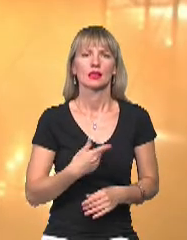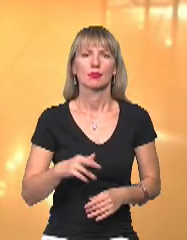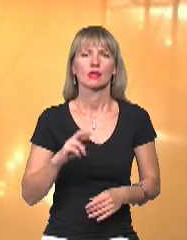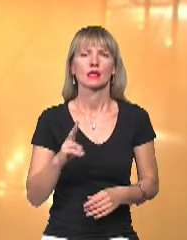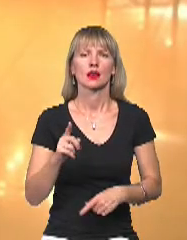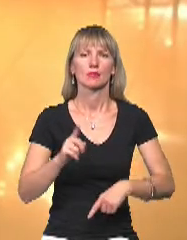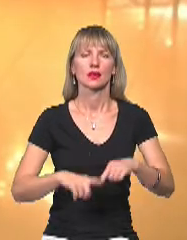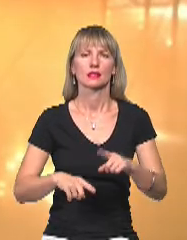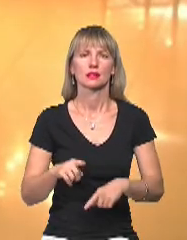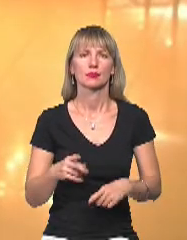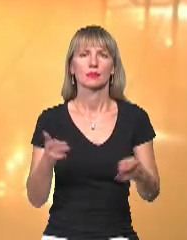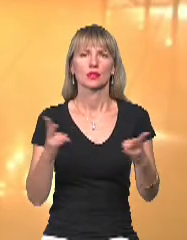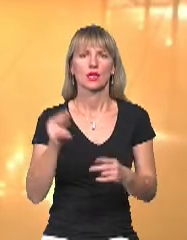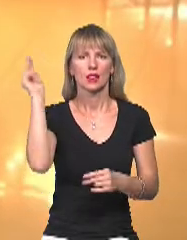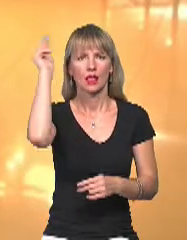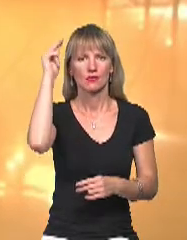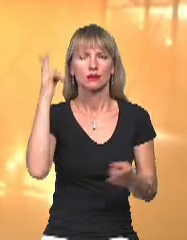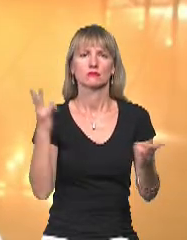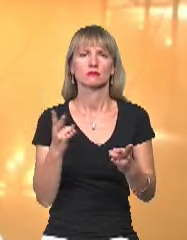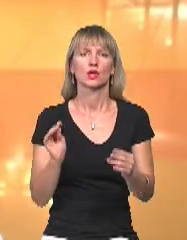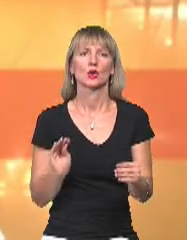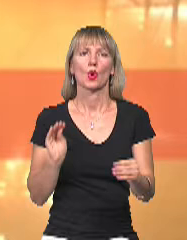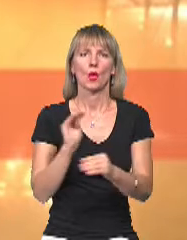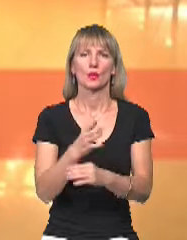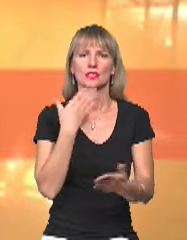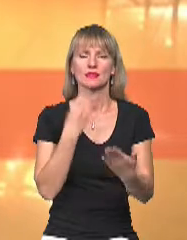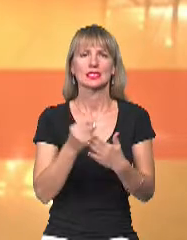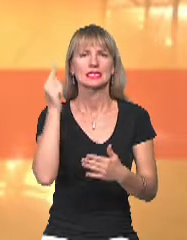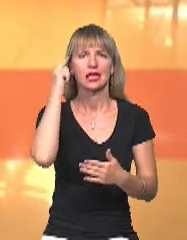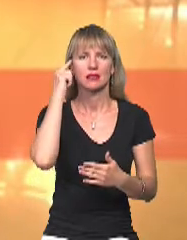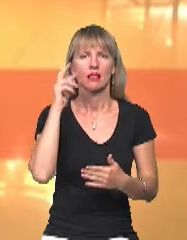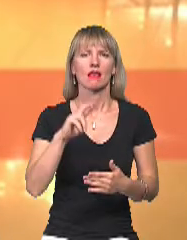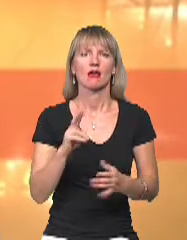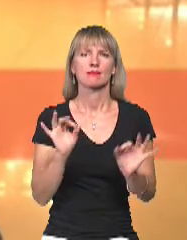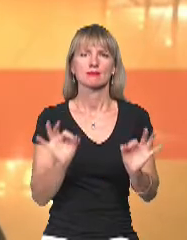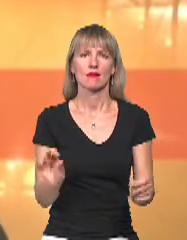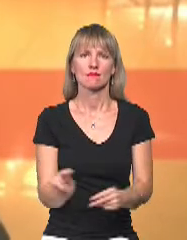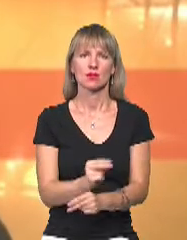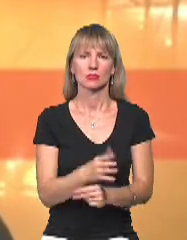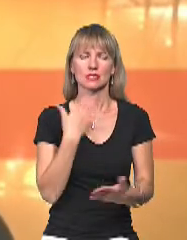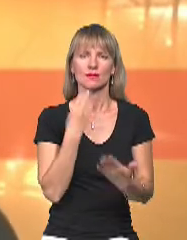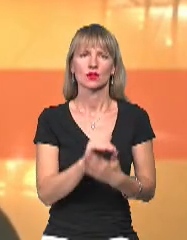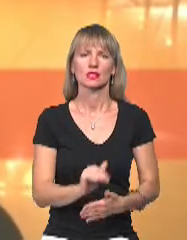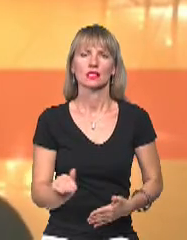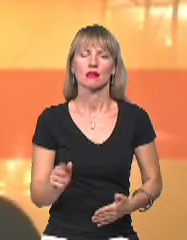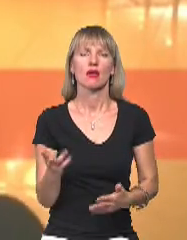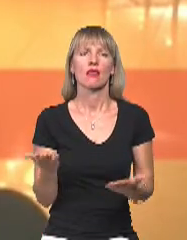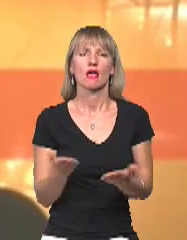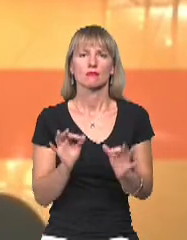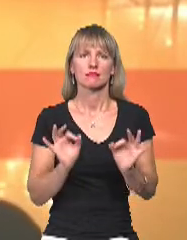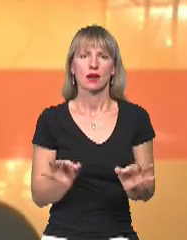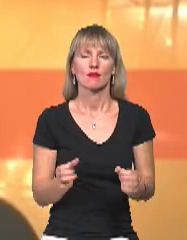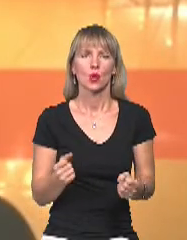Нам, як батькам, потрібно навчатися, потрібно поповнювати свої знання, як правильно виховувати своїх дітей, як правильно